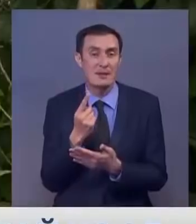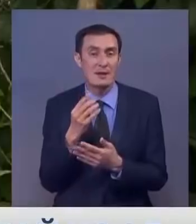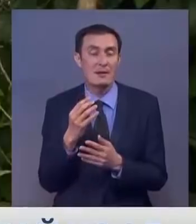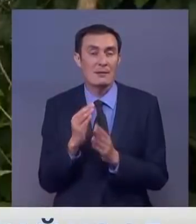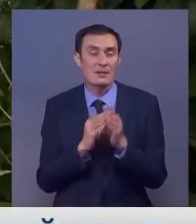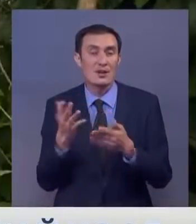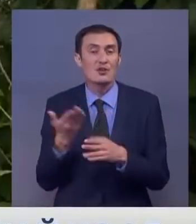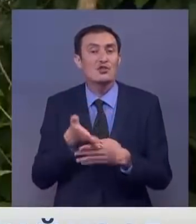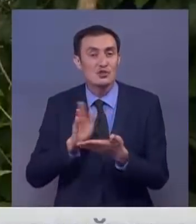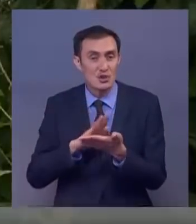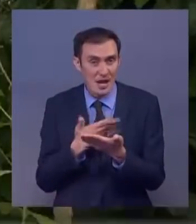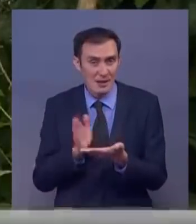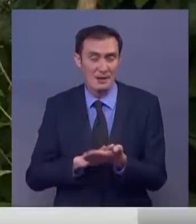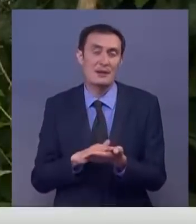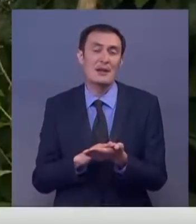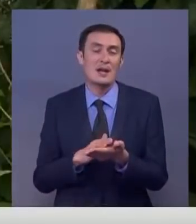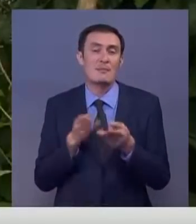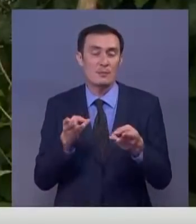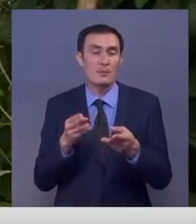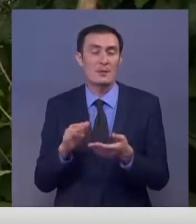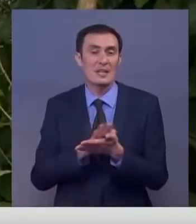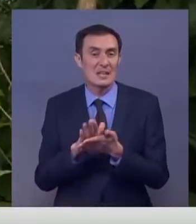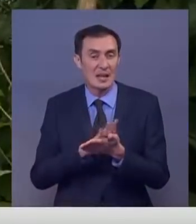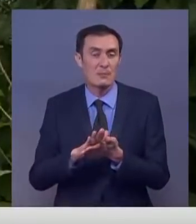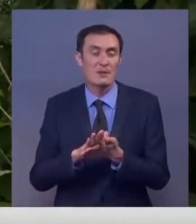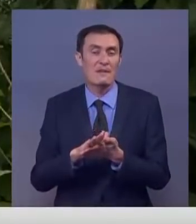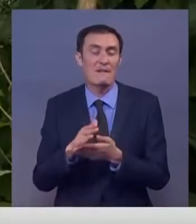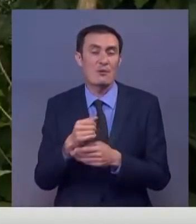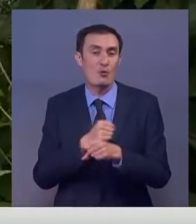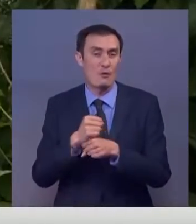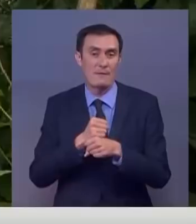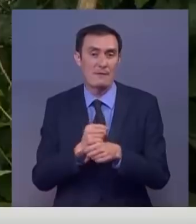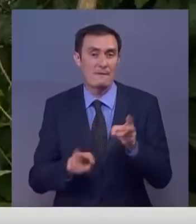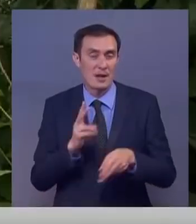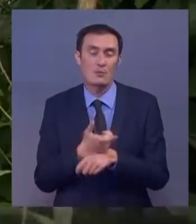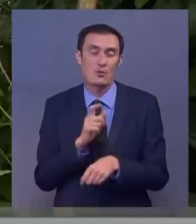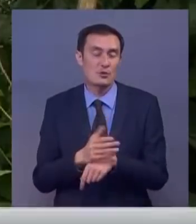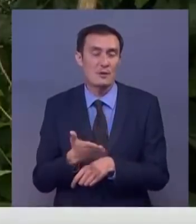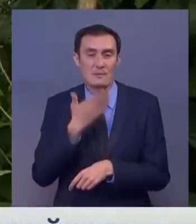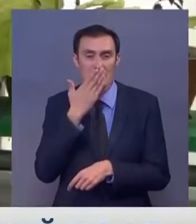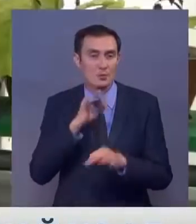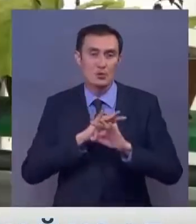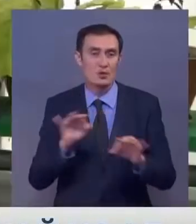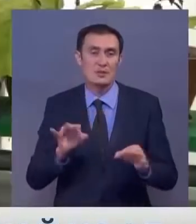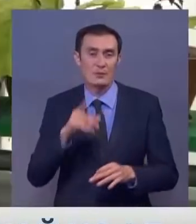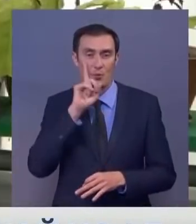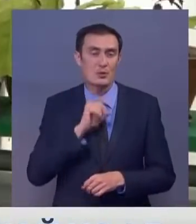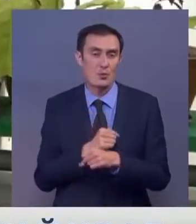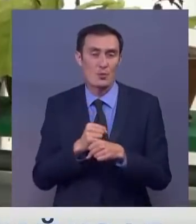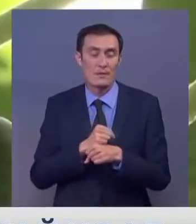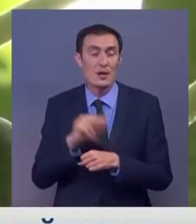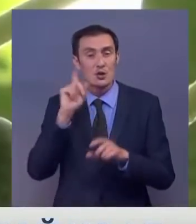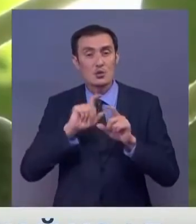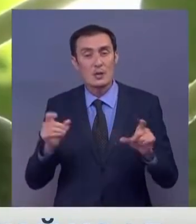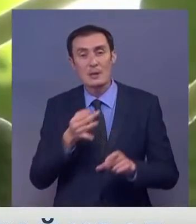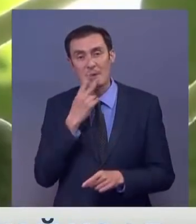Мы обжариваем в микроволновке, затем натираем и варим кофе. И пьем очень душистый, ароматный, вкусный кофе. Больше всего школьникам